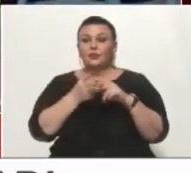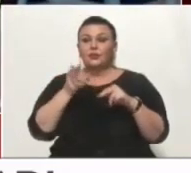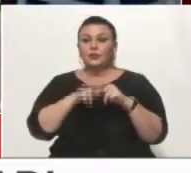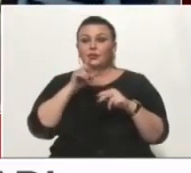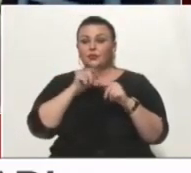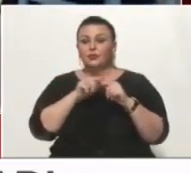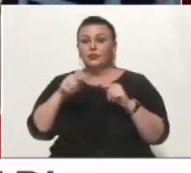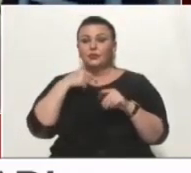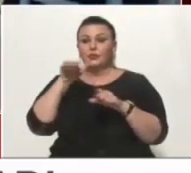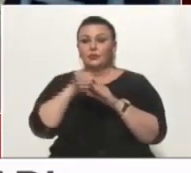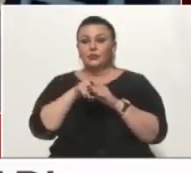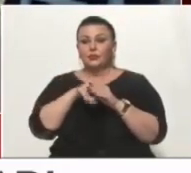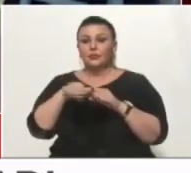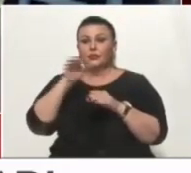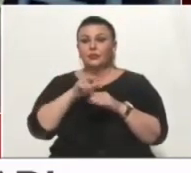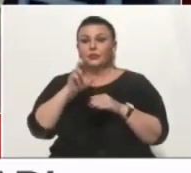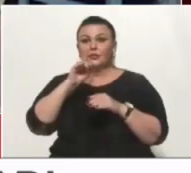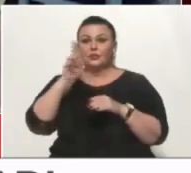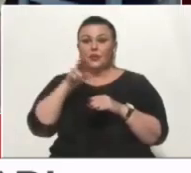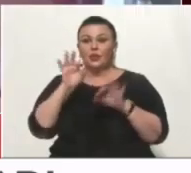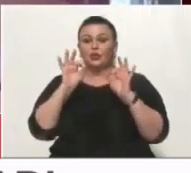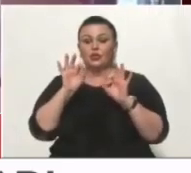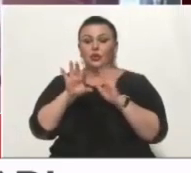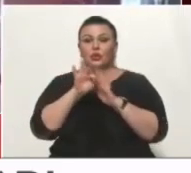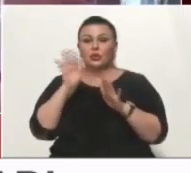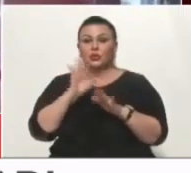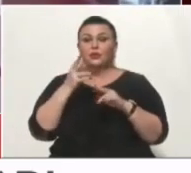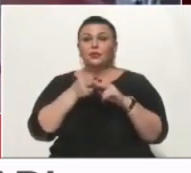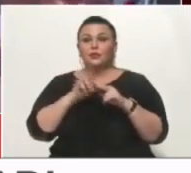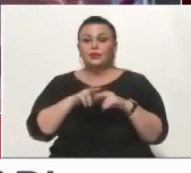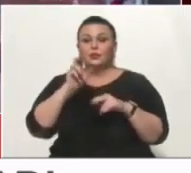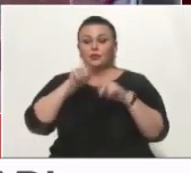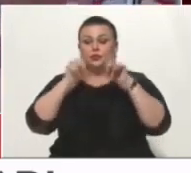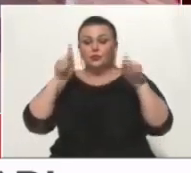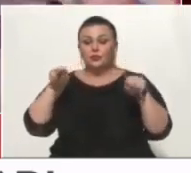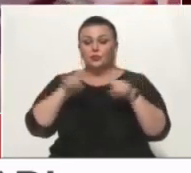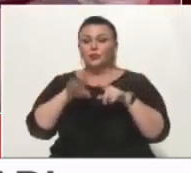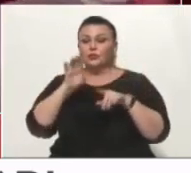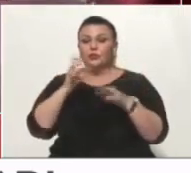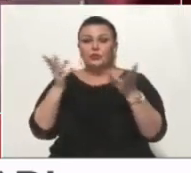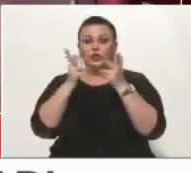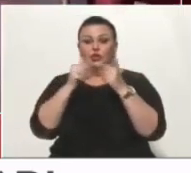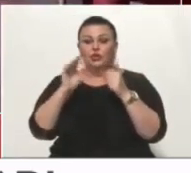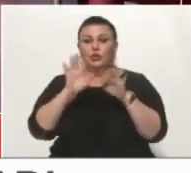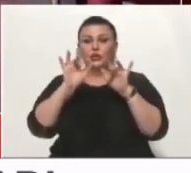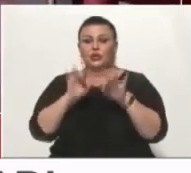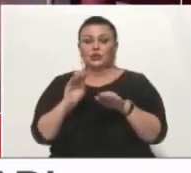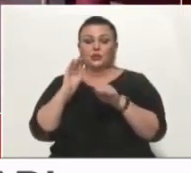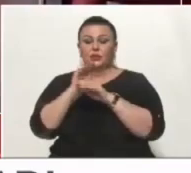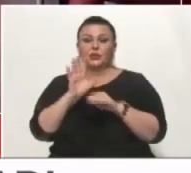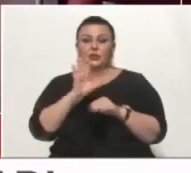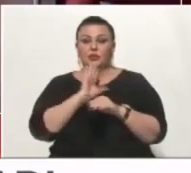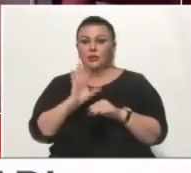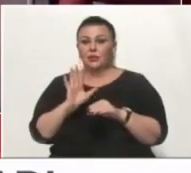vaxt səsvermə zamanı bəndləri düzgün seçməyiblər və ona görə də onların bülletenləri etibarsız sayılıb sistemə daxil